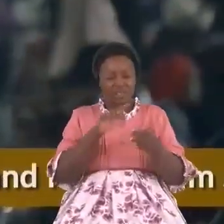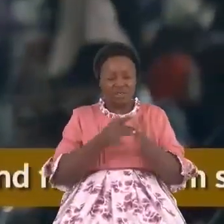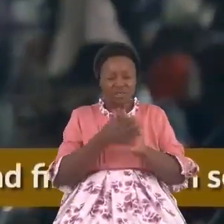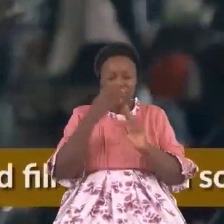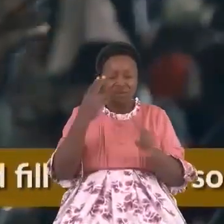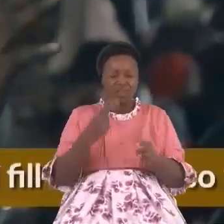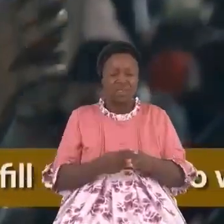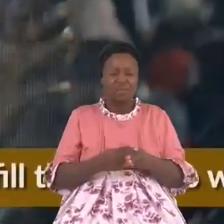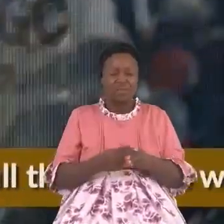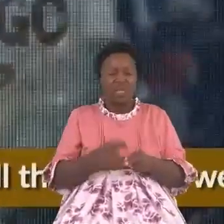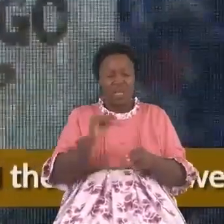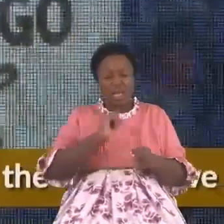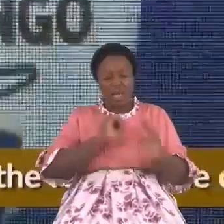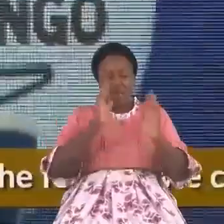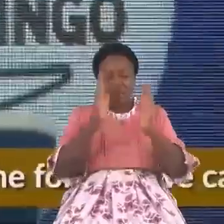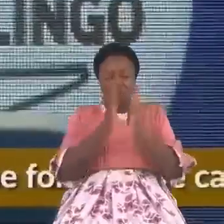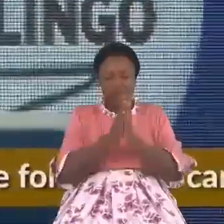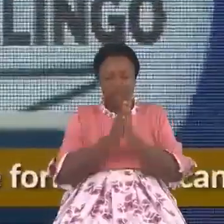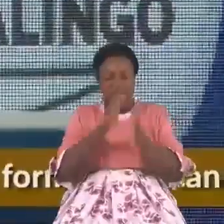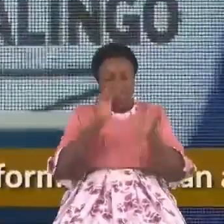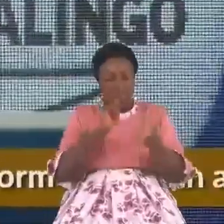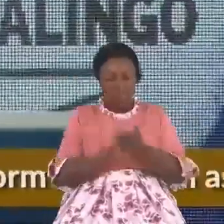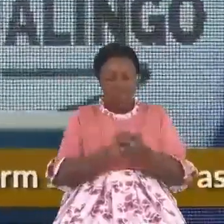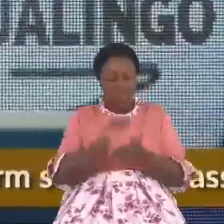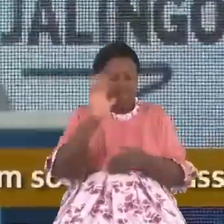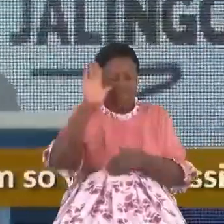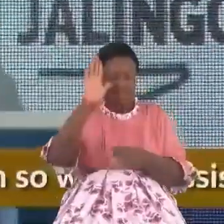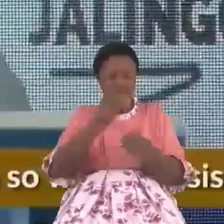gị onye nwaanyị na nzọpụta